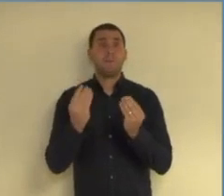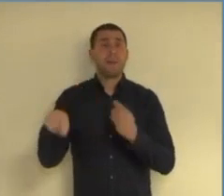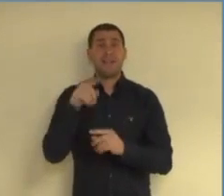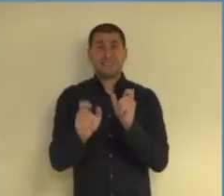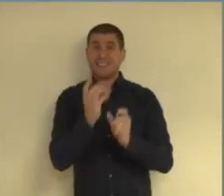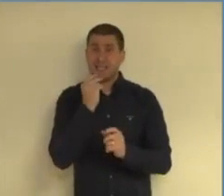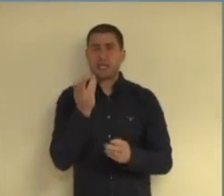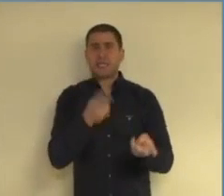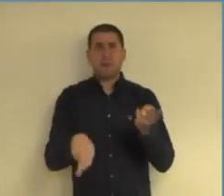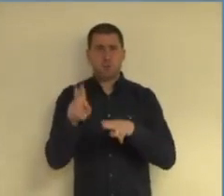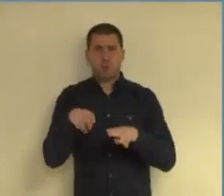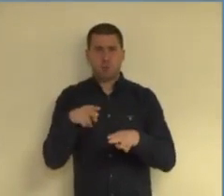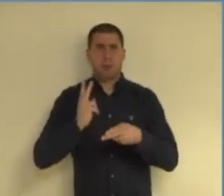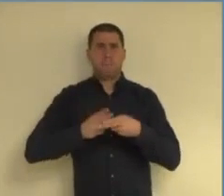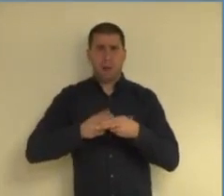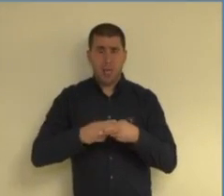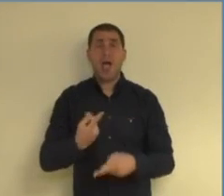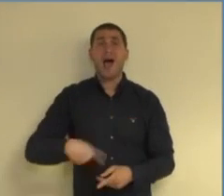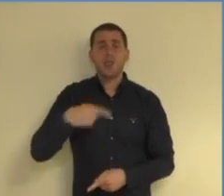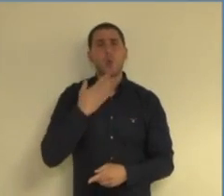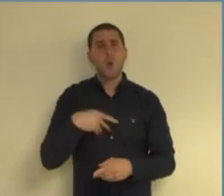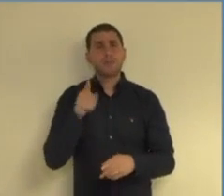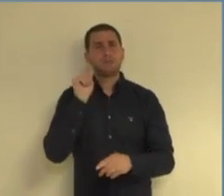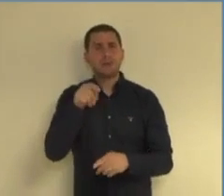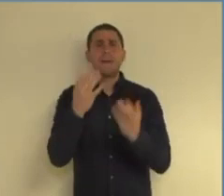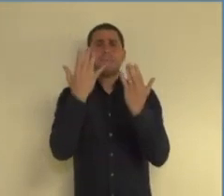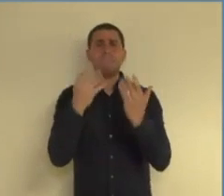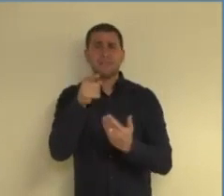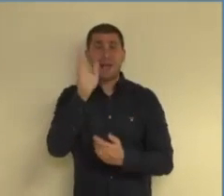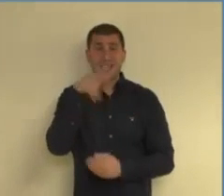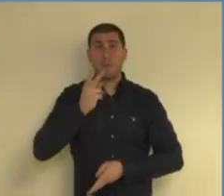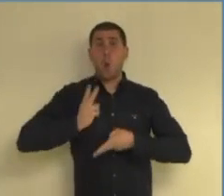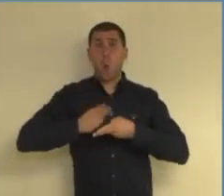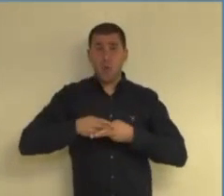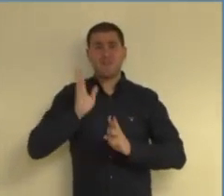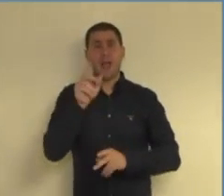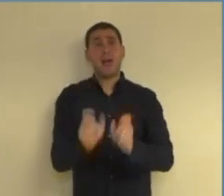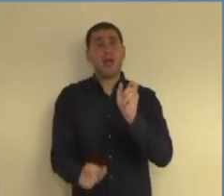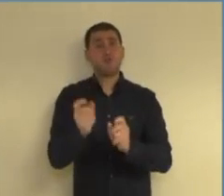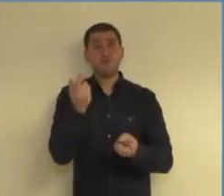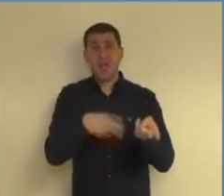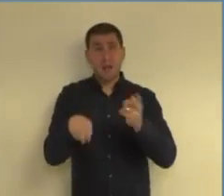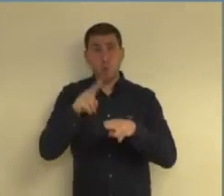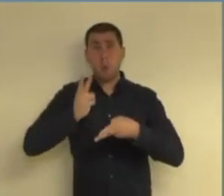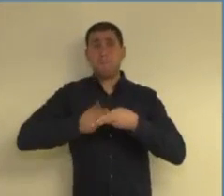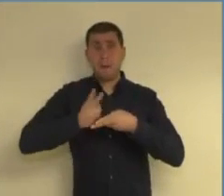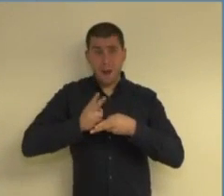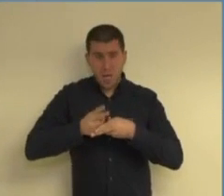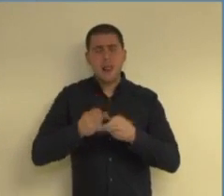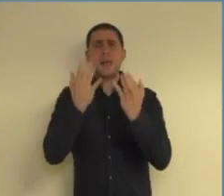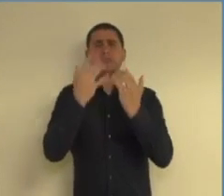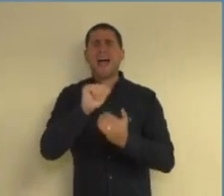מדינת ישראל שימותו מהמחלה. אנחנו רוצים להביא את המספר הזה גם של החולים וגם של האנשים שימותו מהמחלה